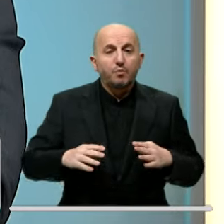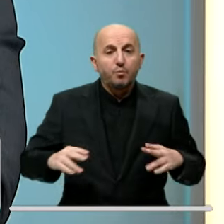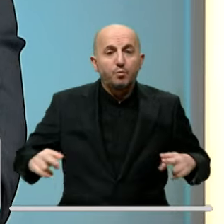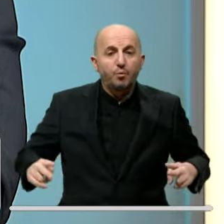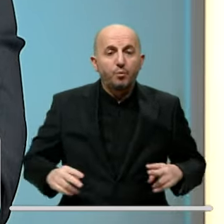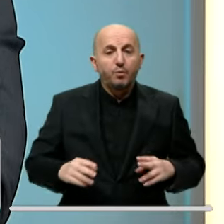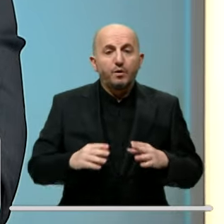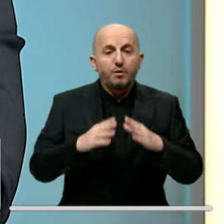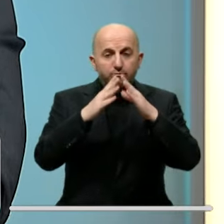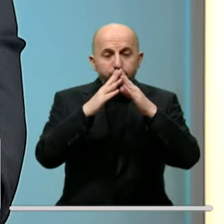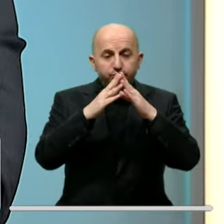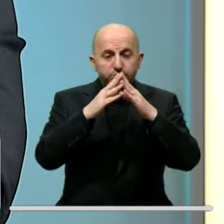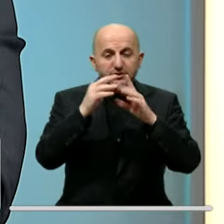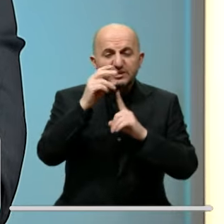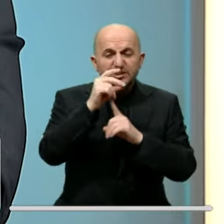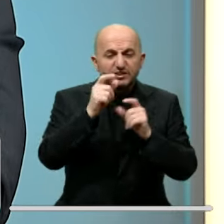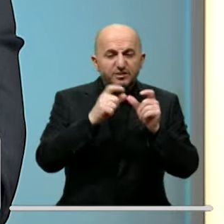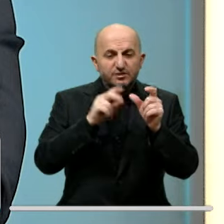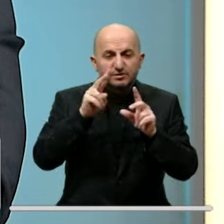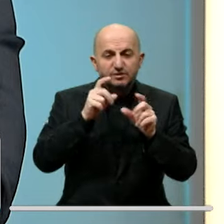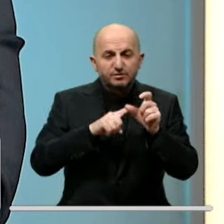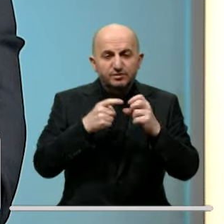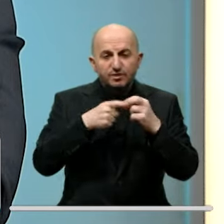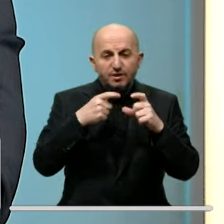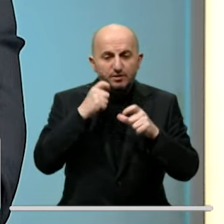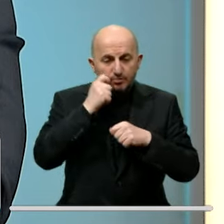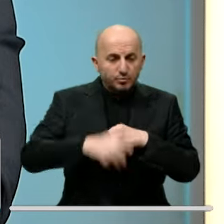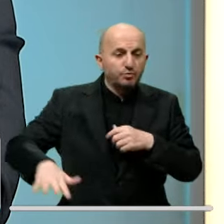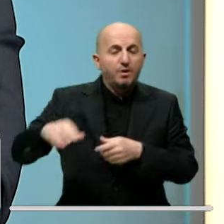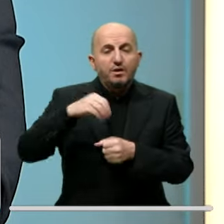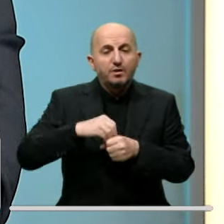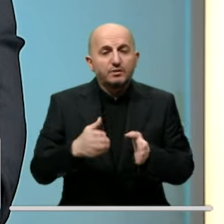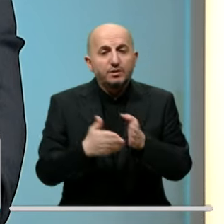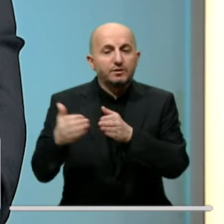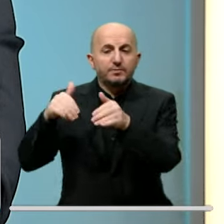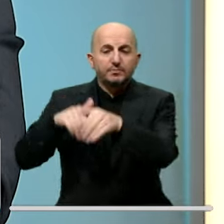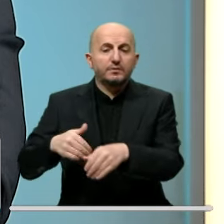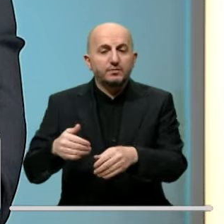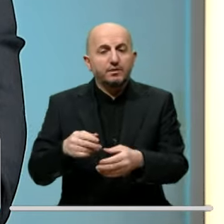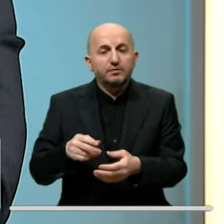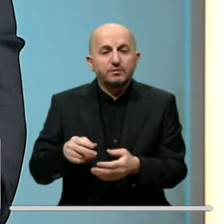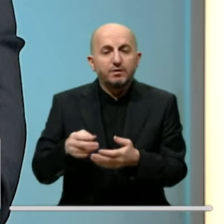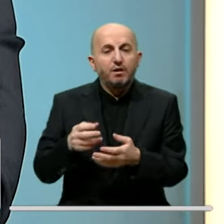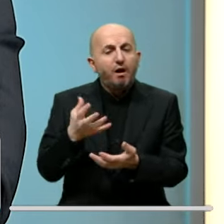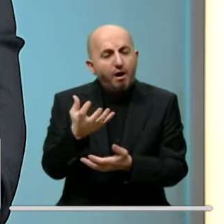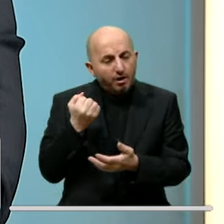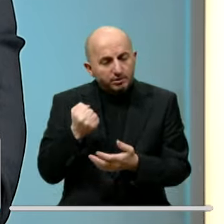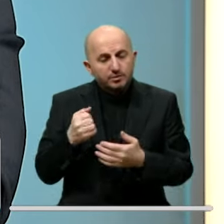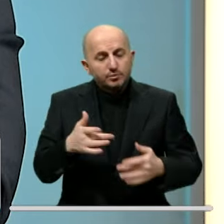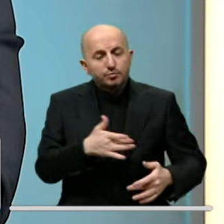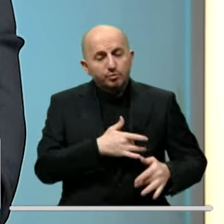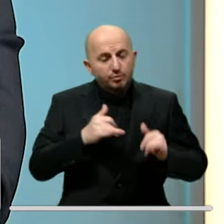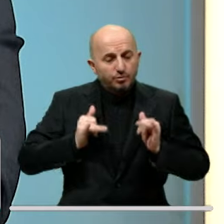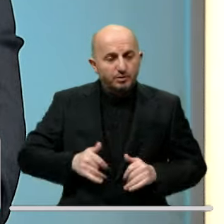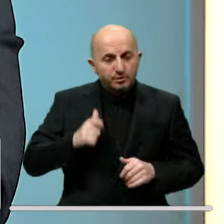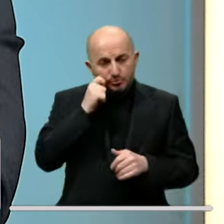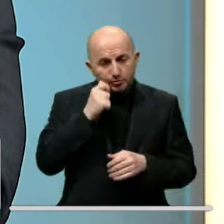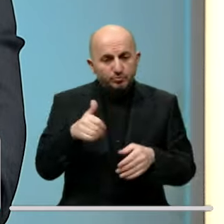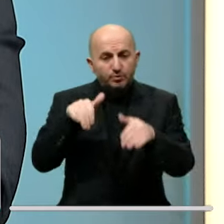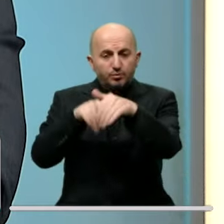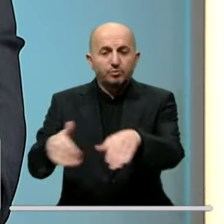için ayrı bir mezarlık tahsis ettirdi ve biz gönül rahatlığıyla Müslümanları orada defnetmeye